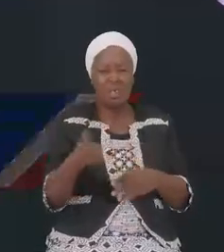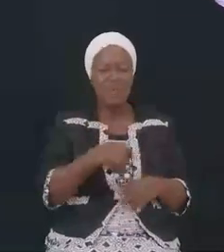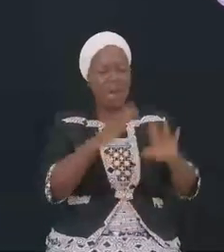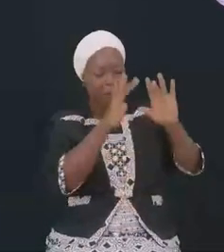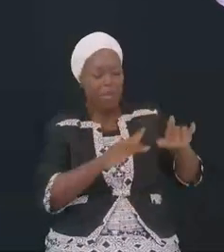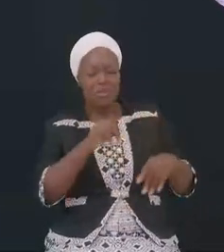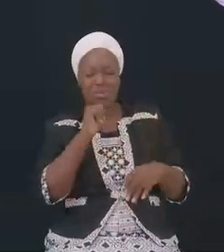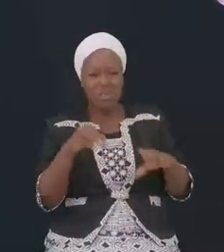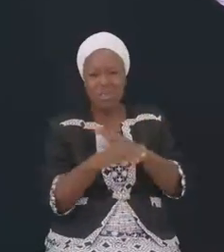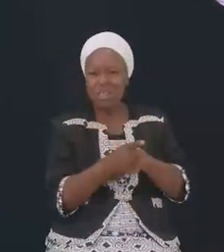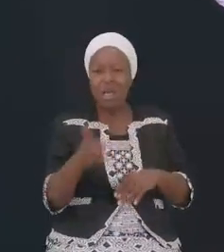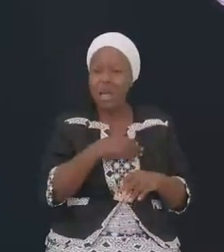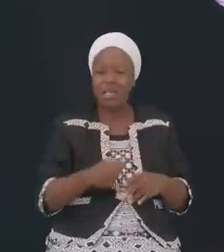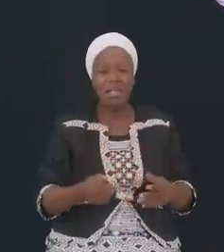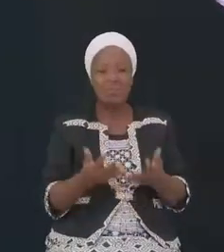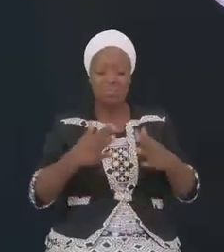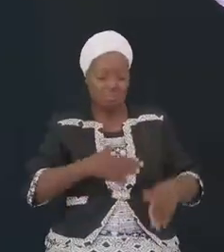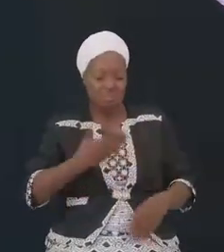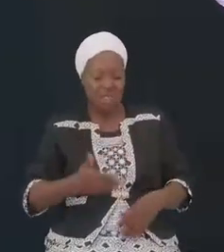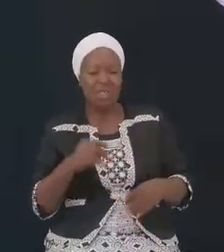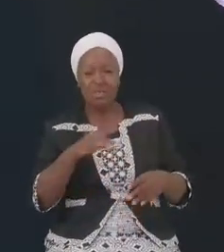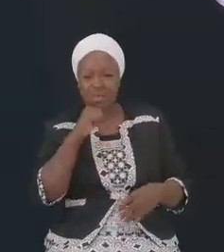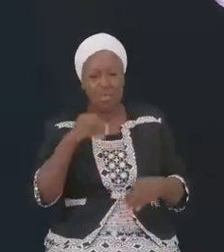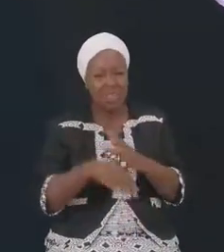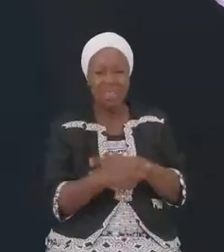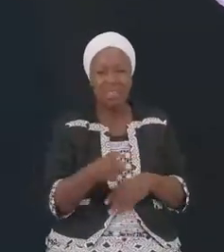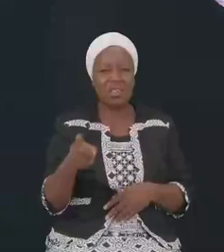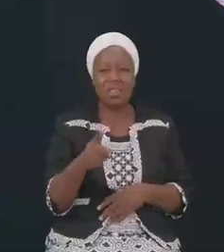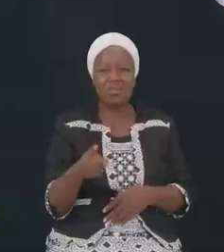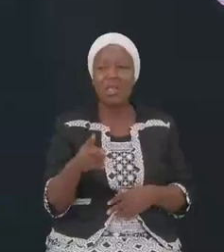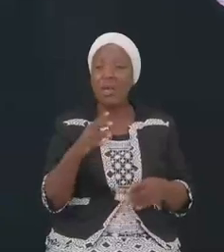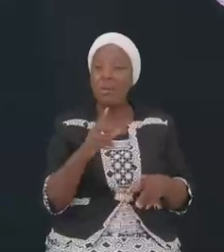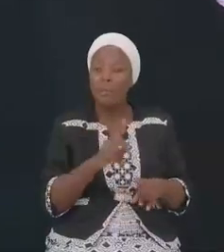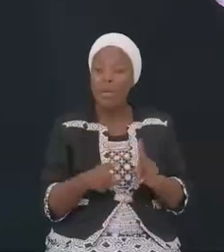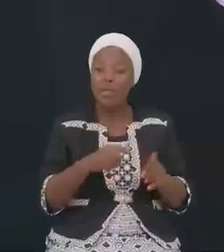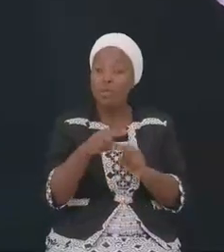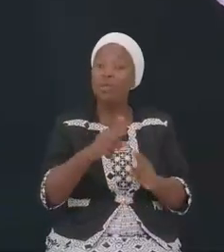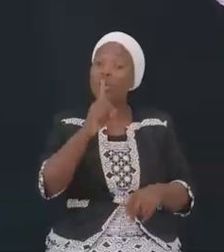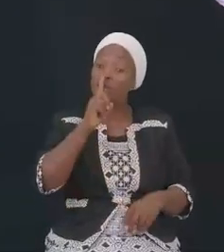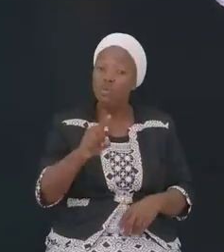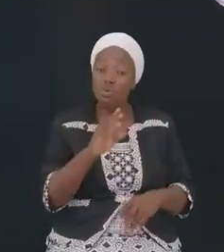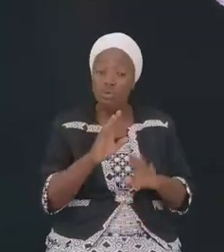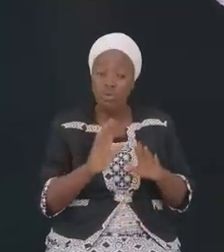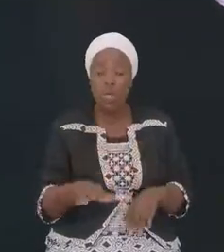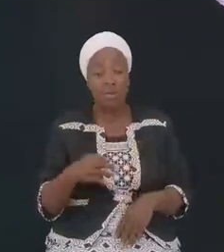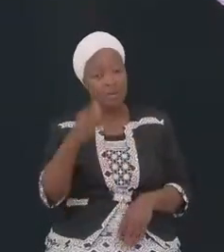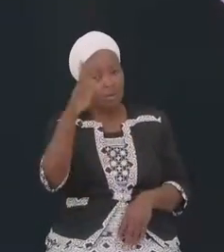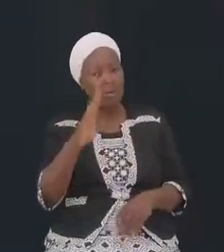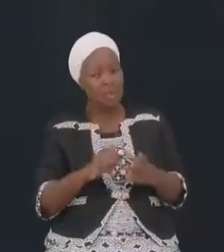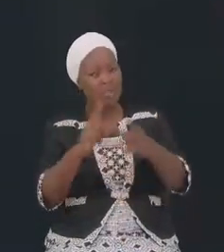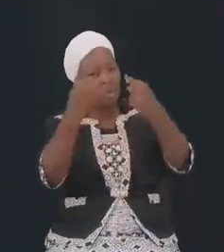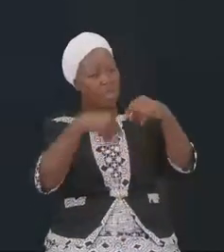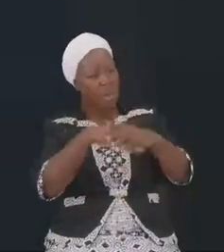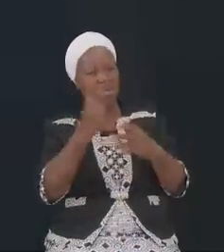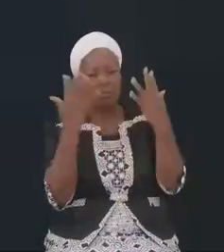Et la volonté et la conviction n'est pas en eux. Si tu es un véritable enfant de Dieu, tu sors des